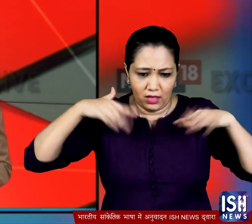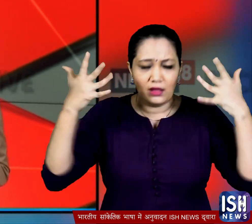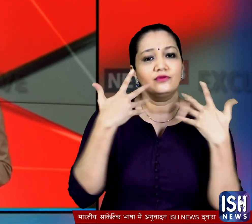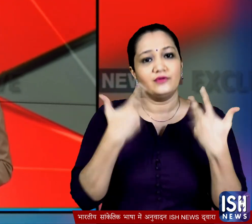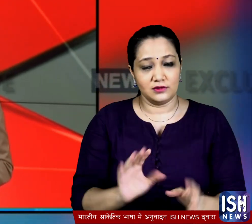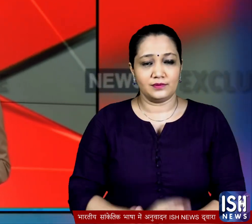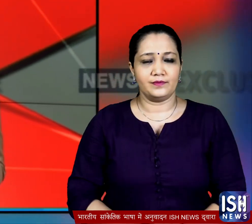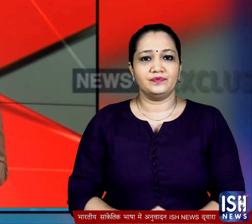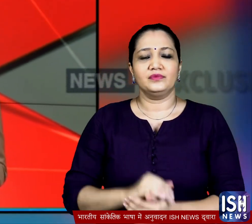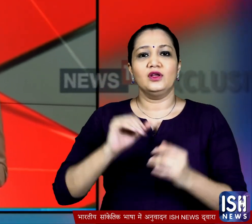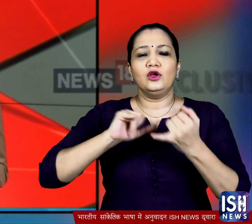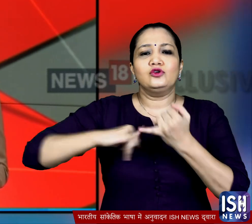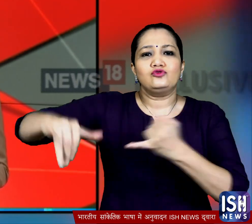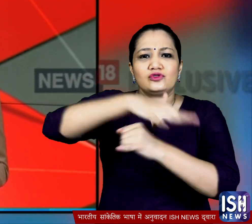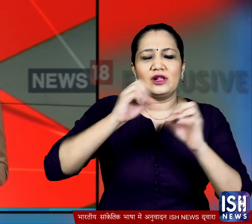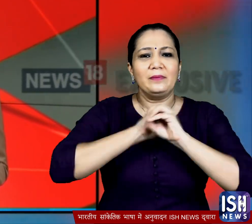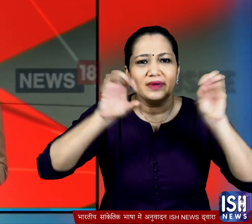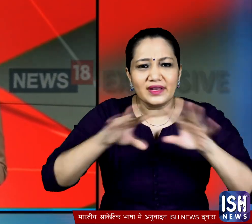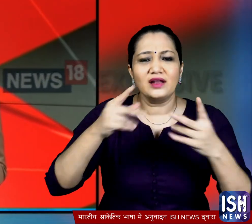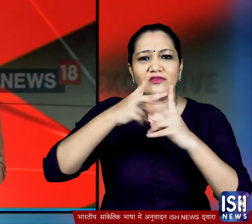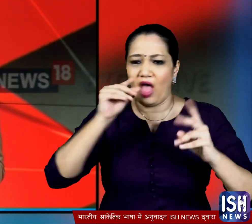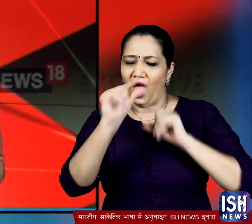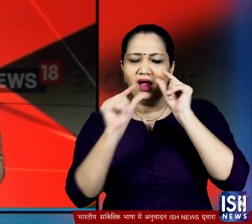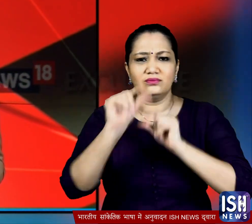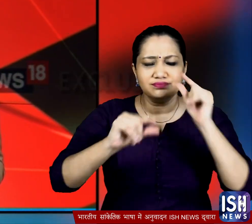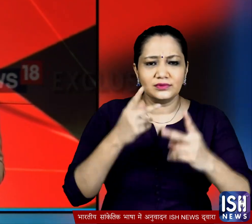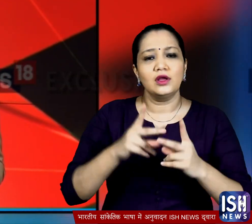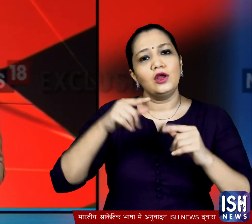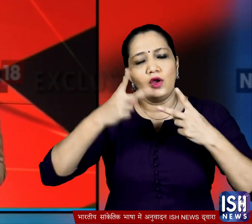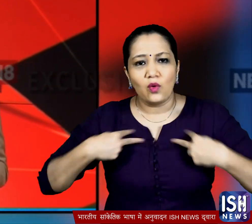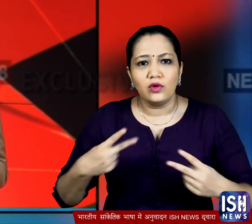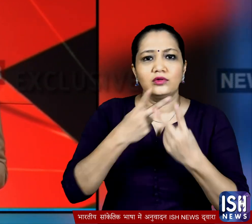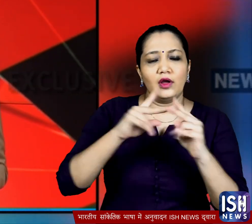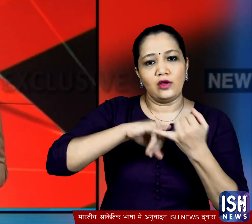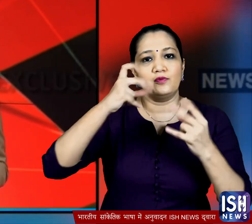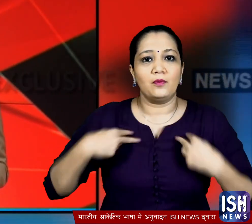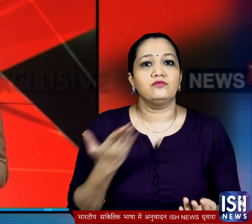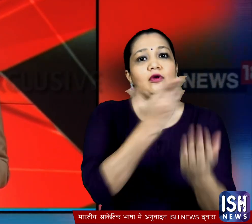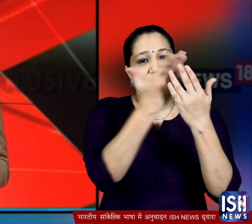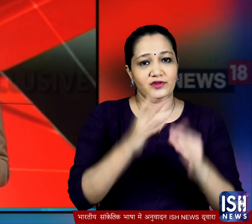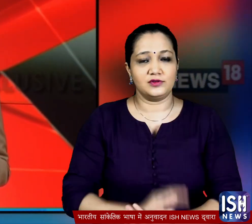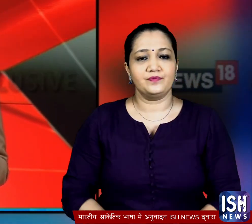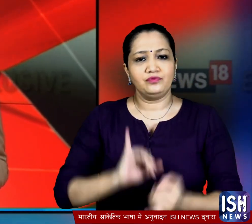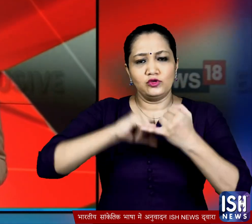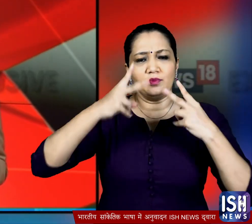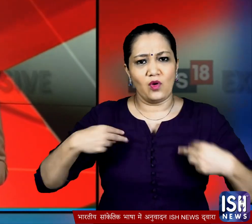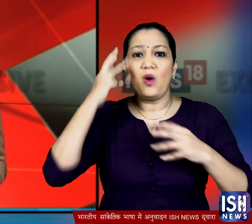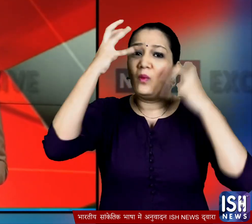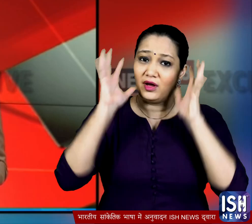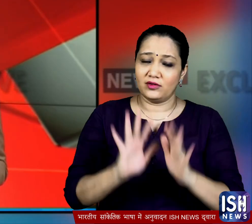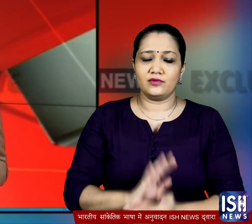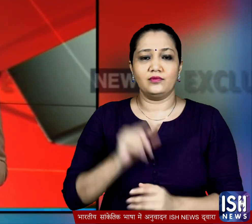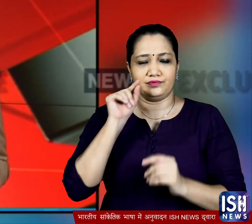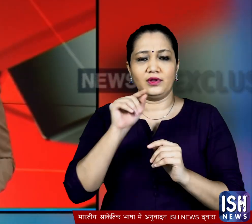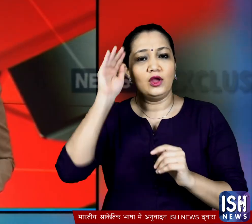था। सोशल मीडिया पर अपनी बात लिखने वालों पर मुकदमे दर्ज होने का मामला सुप्रीम कोर्ट में पहुंचा, जिस पर सुप्रीम कोर्ट ने चिंता